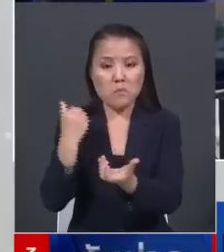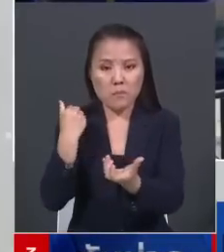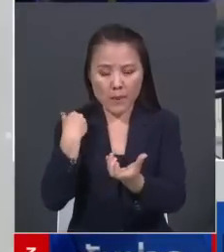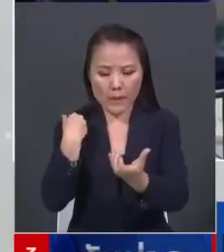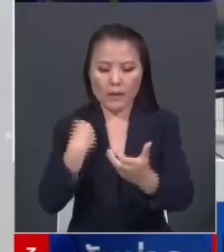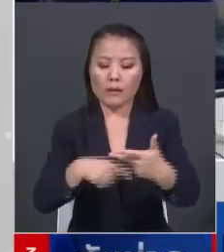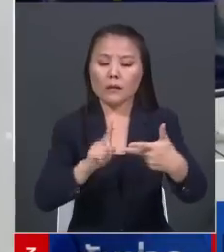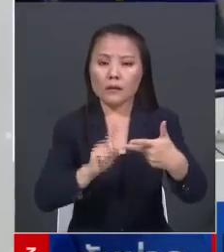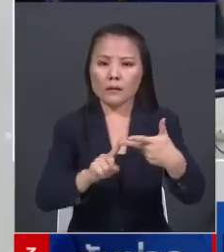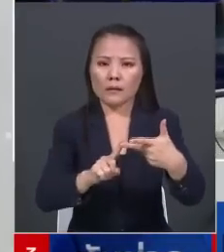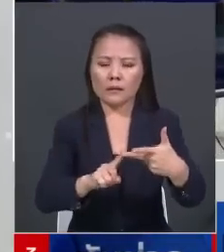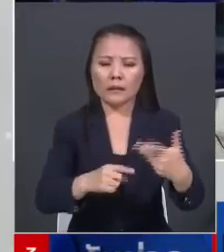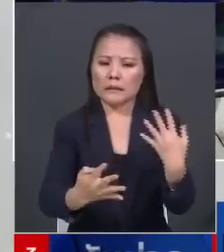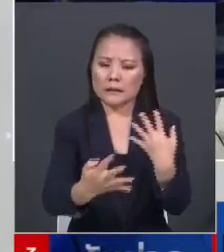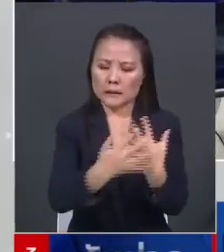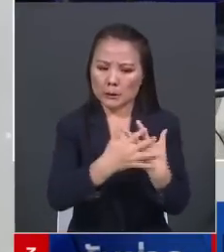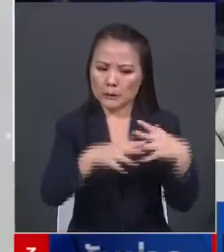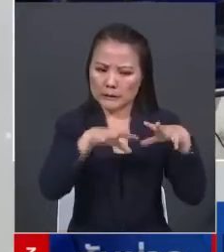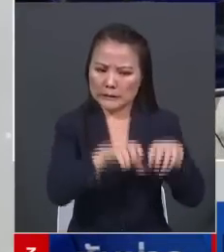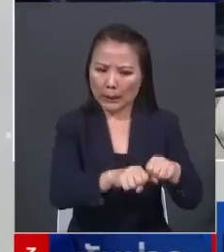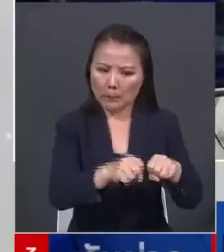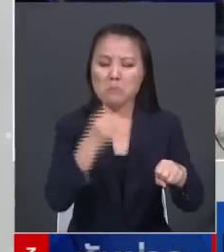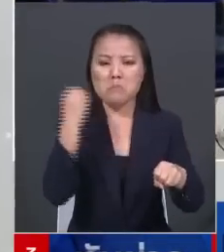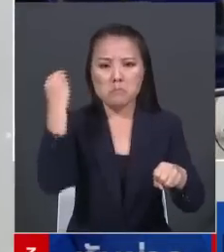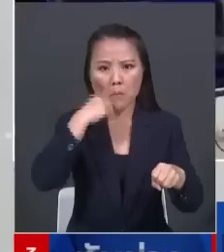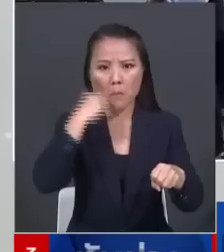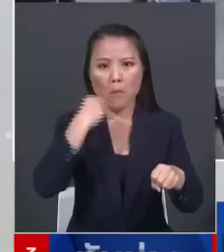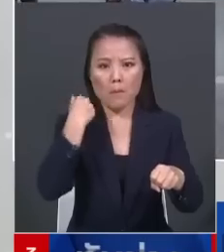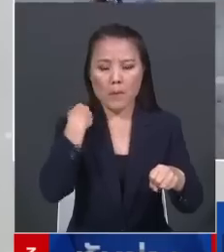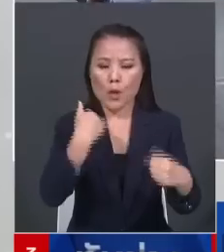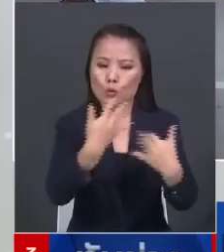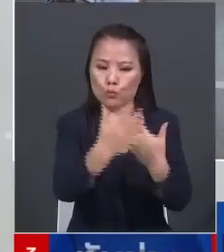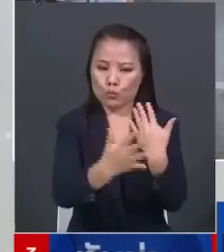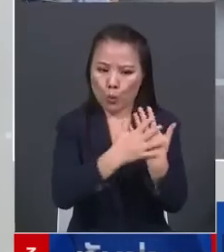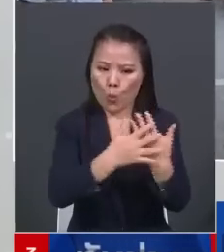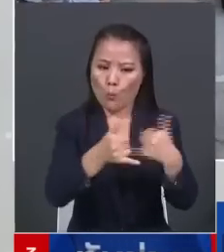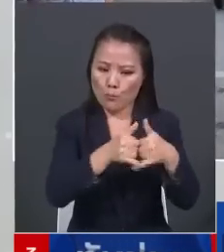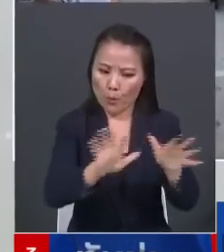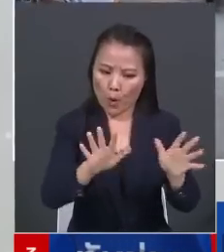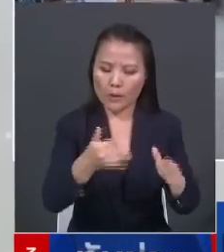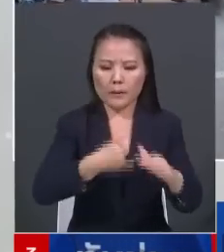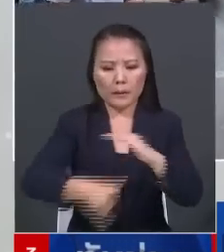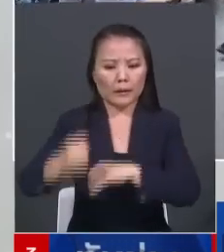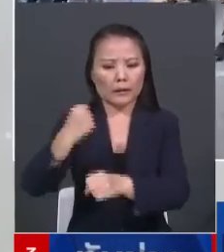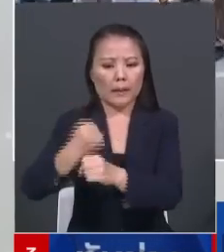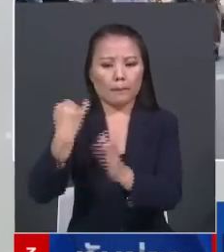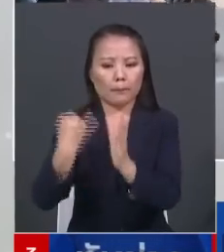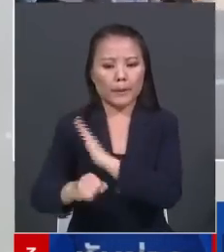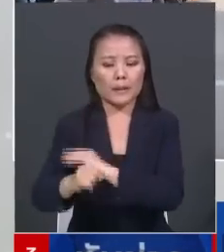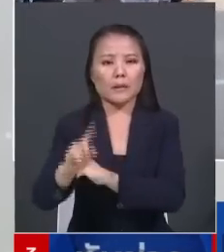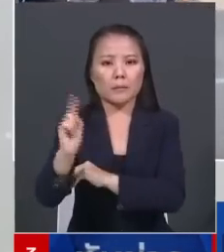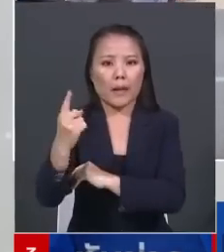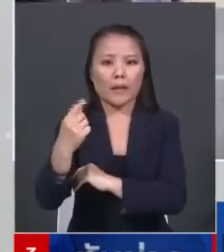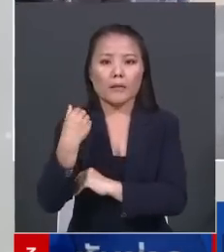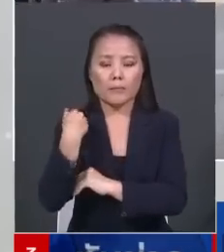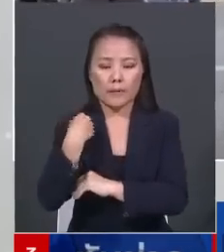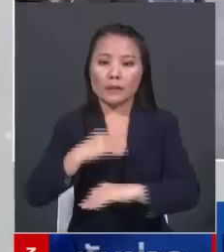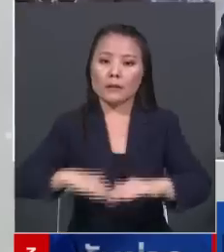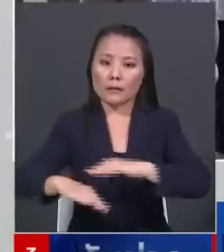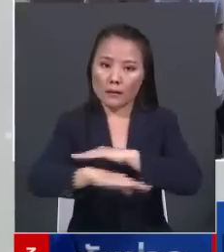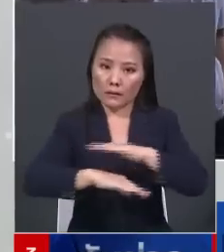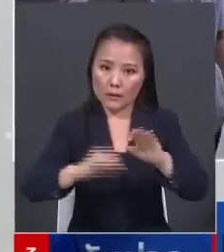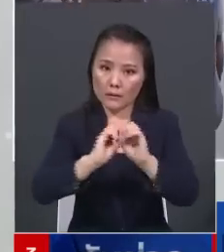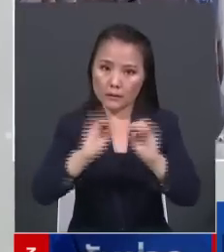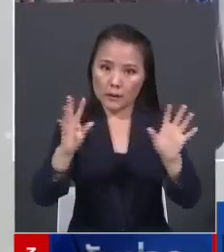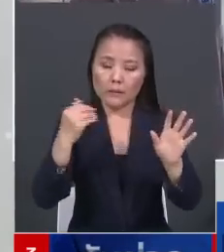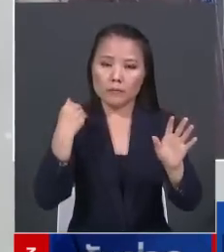หคือถูกจับมาแล้วหลายครั้งคุณผู้ชมคะแล้วพอพ้นโทษออกมาก็มาก่อเหตุซ้ำอีกค่ะ นี่นะคะคือหลักฐานมันชัดเจน